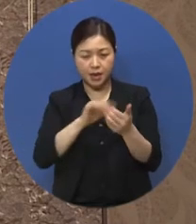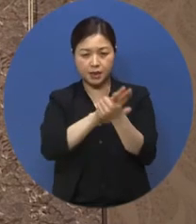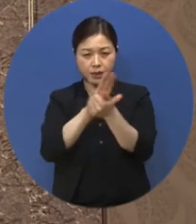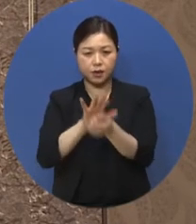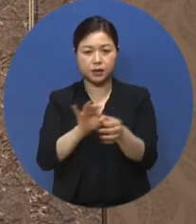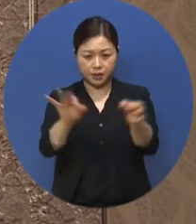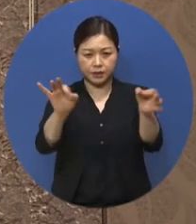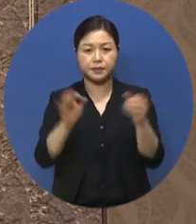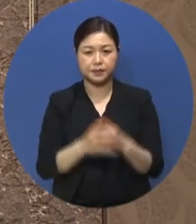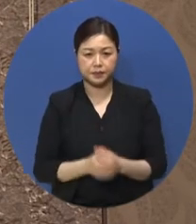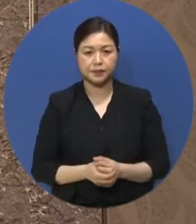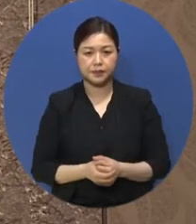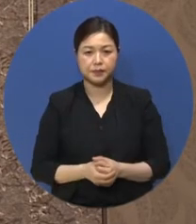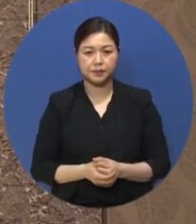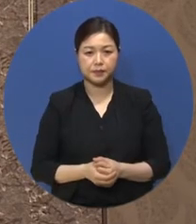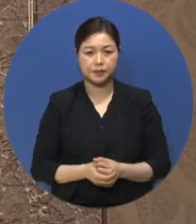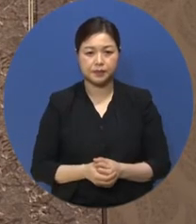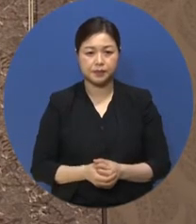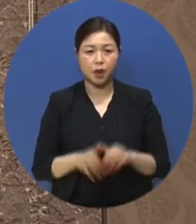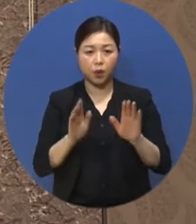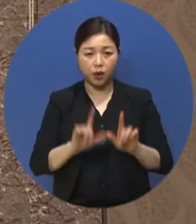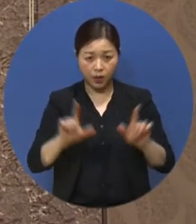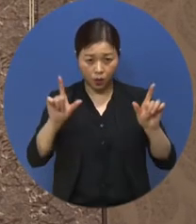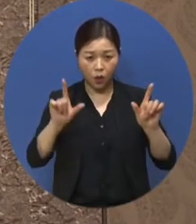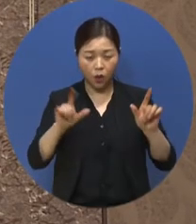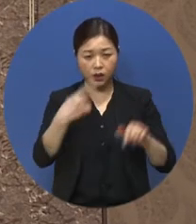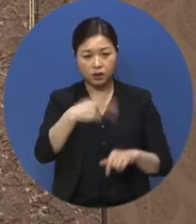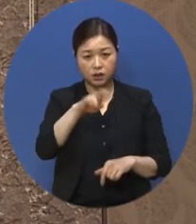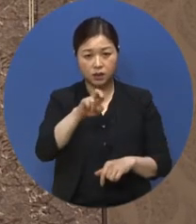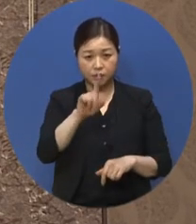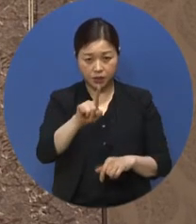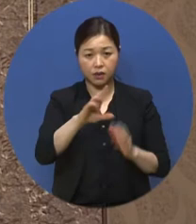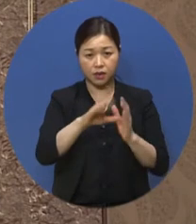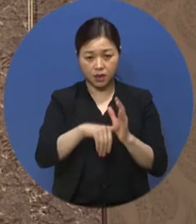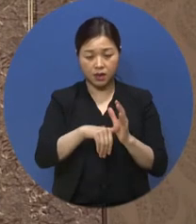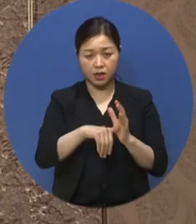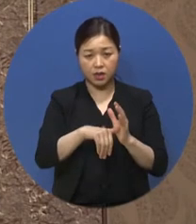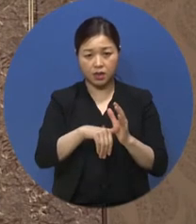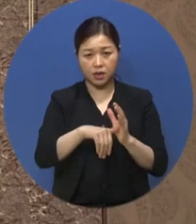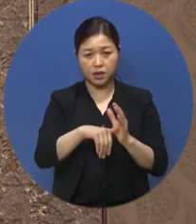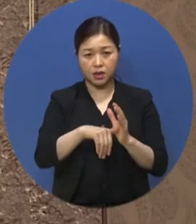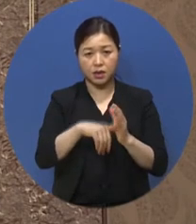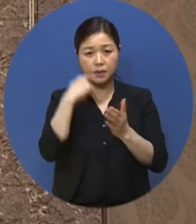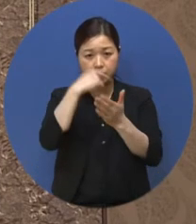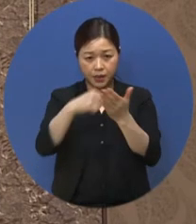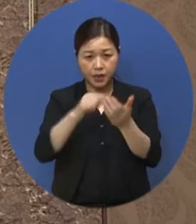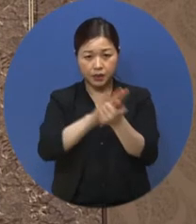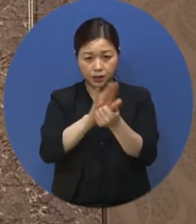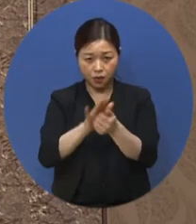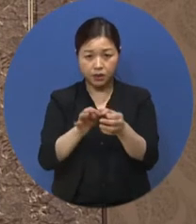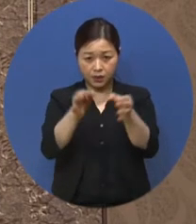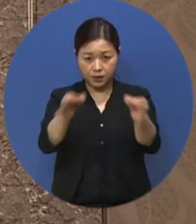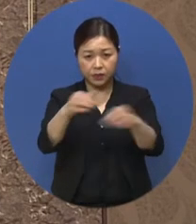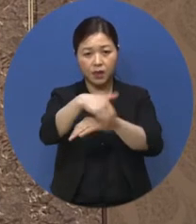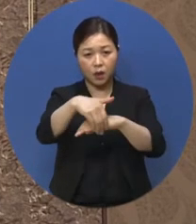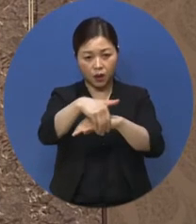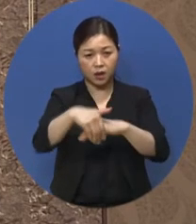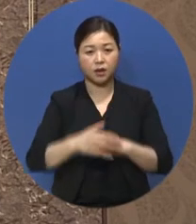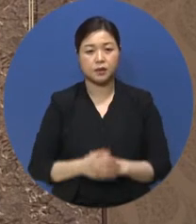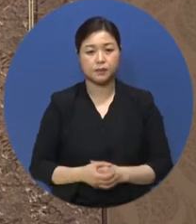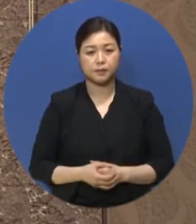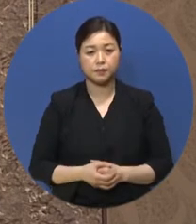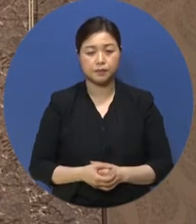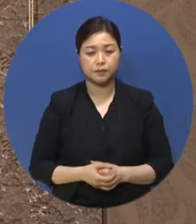지원을 해줬습니다. 네. 그래서 올해도 아마 2021년에도 그 재난지원금을 지급할 예정이고요.